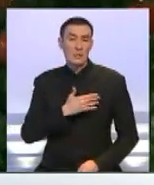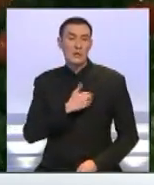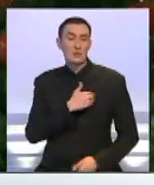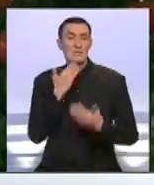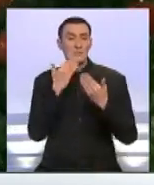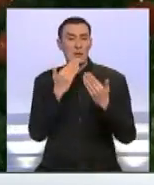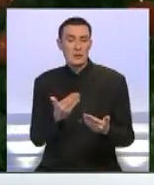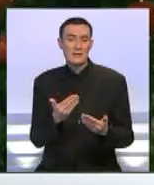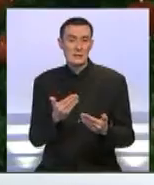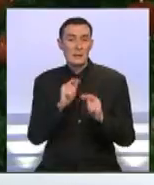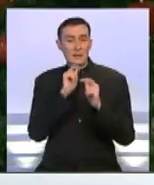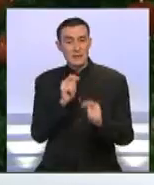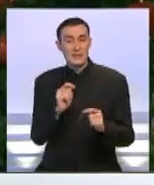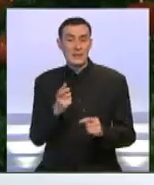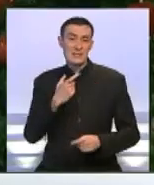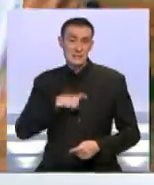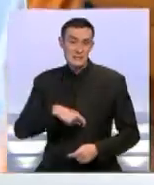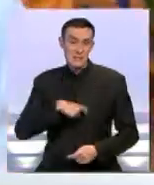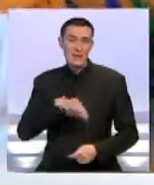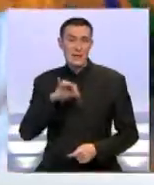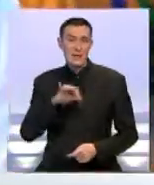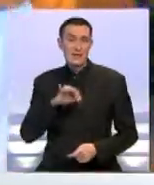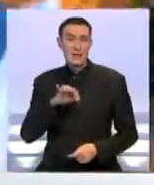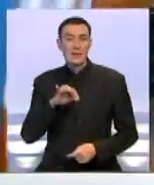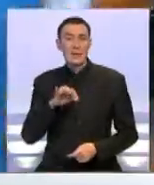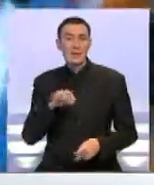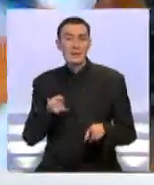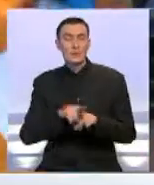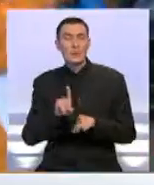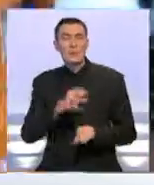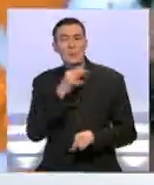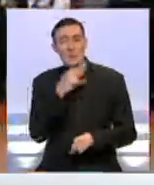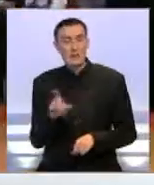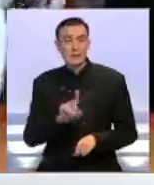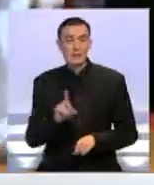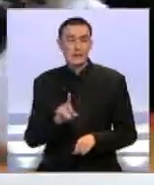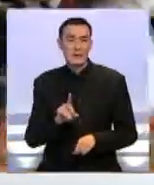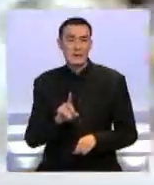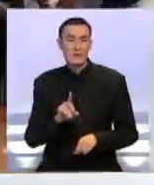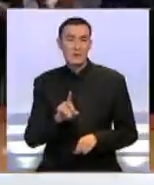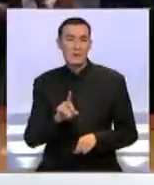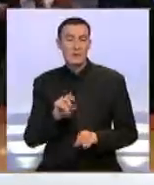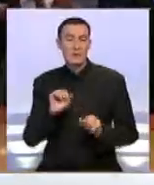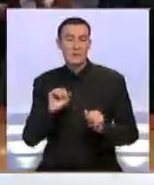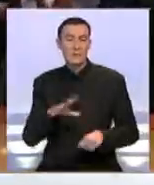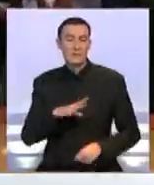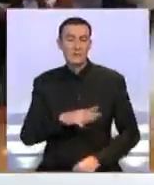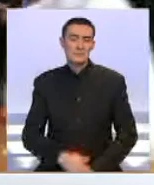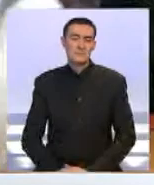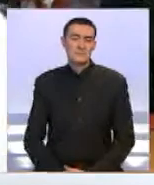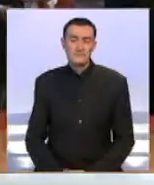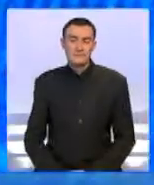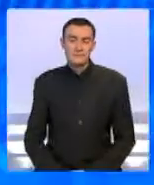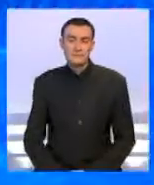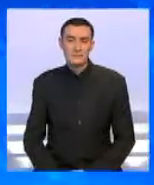Спросил в подарок не для себя, а для мамы, то, что ей понравится. Возможно, цветы.